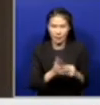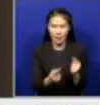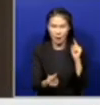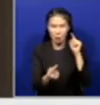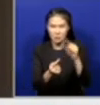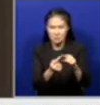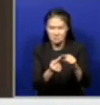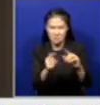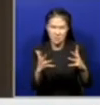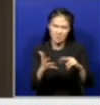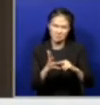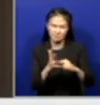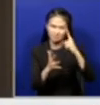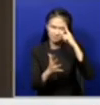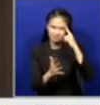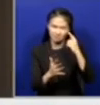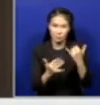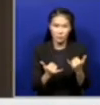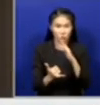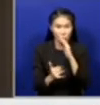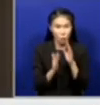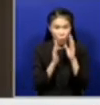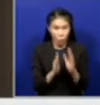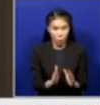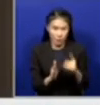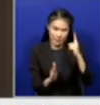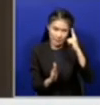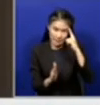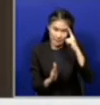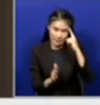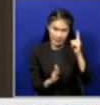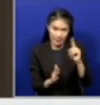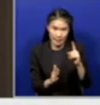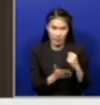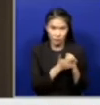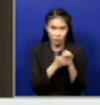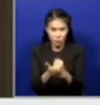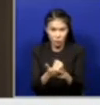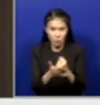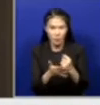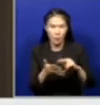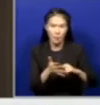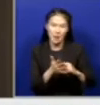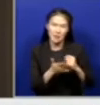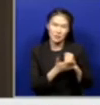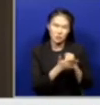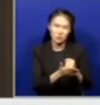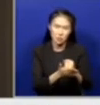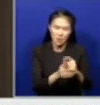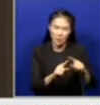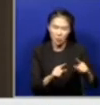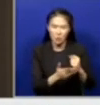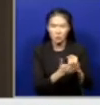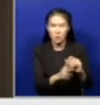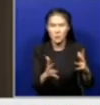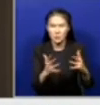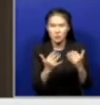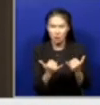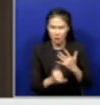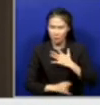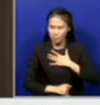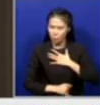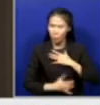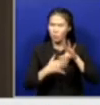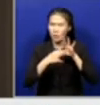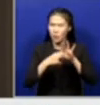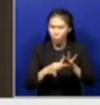ได้นะคนที่ควรได้รับการช่วยเหลือกับไม่ได้รับนะผมจึงเน้นด้วยความห่วง